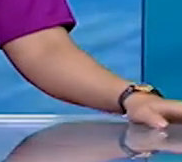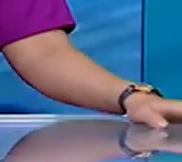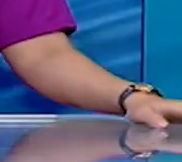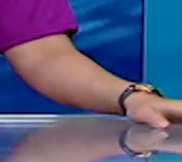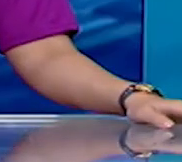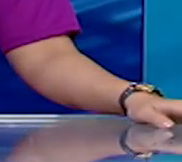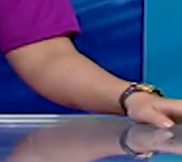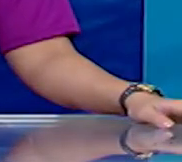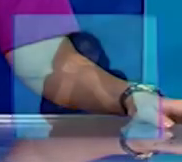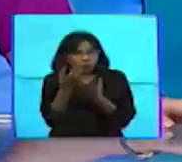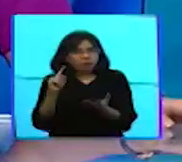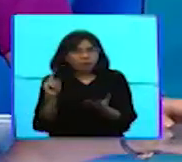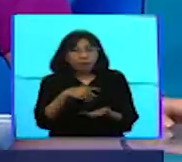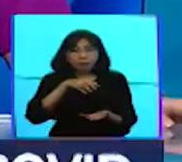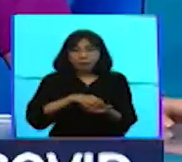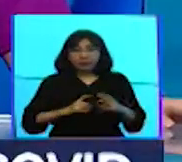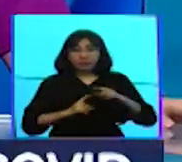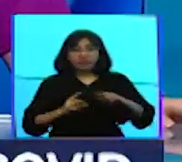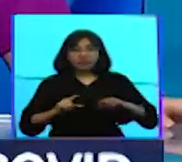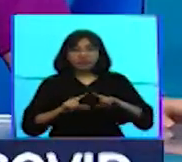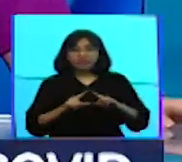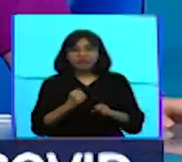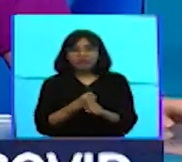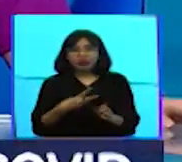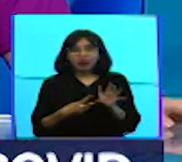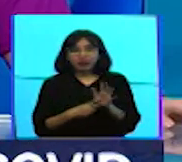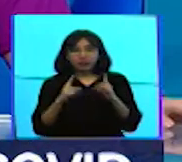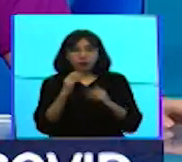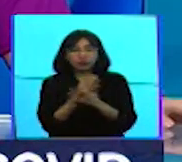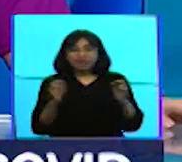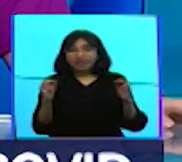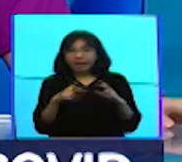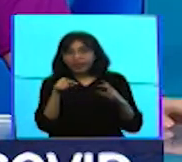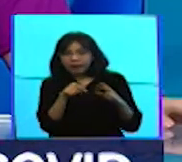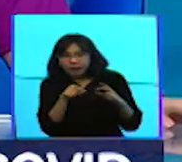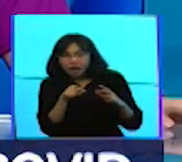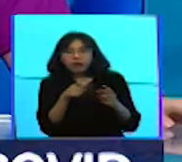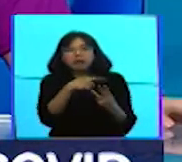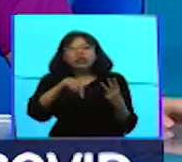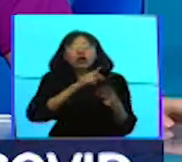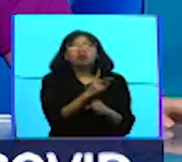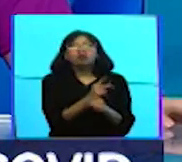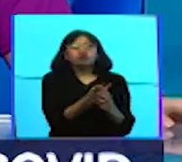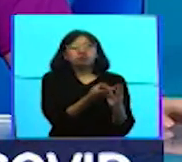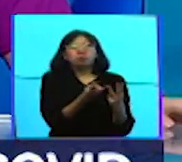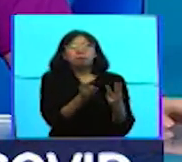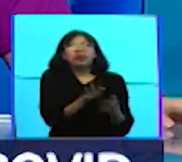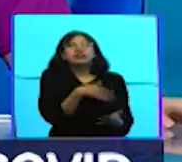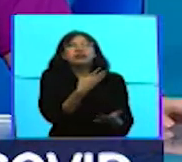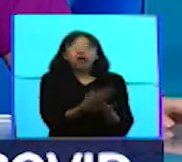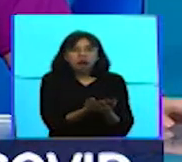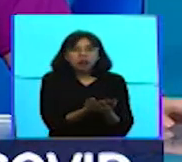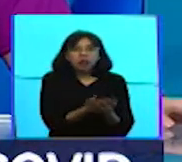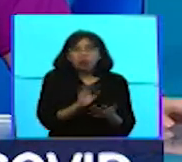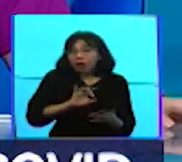Ayo kita mau masuk pertama Mirza tiga guru SMA Negeri 1 Gondang Sragen Jawa Tengah meninggal dunia akibat terpapar covert yrt5 guru dan seorang